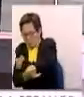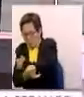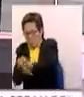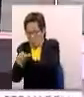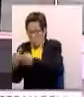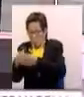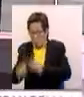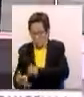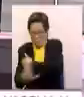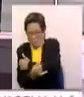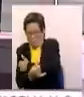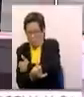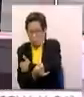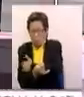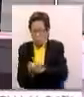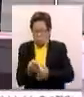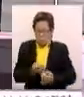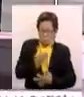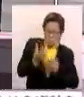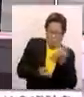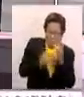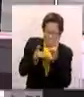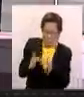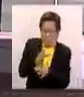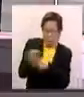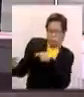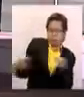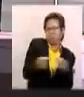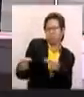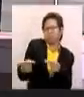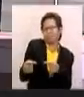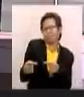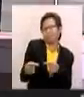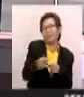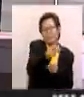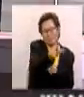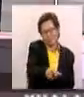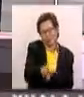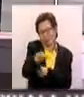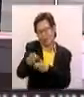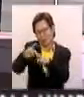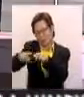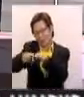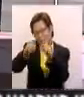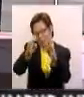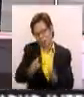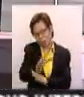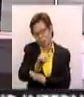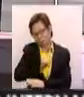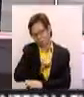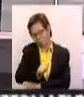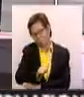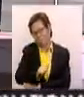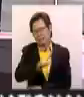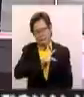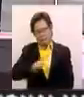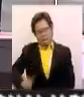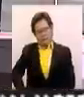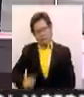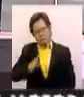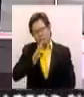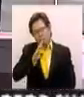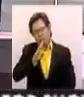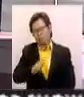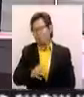boleh menyalakan puntung kebencian dan permusuhan antara rakyat berbilang kaum serta agama. Baginda menzahirkan rasa duka